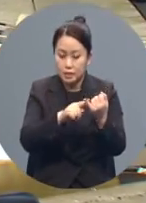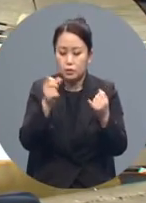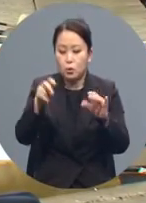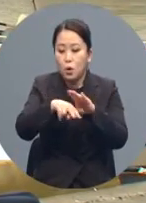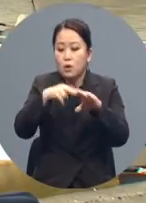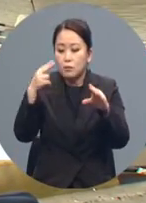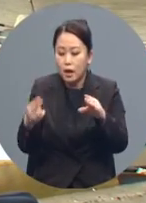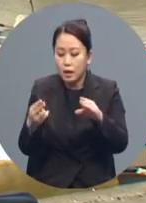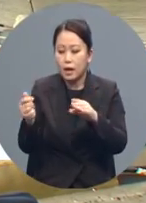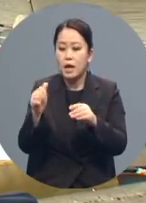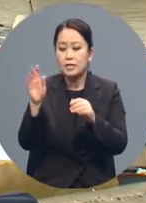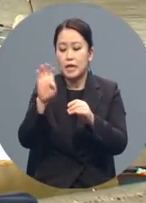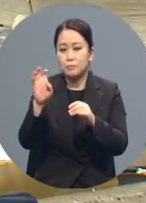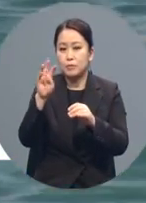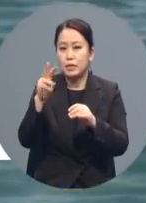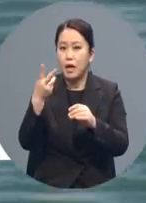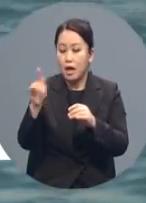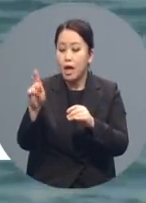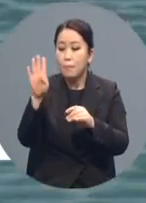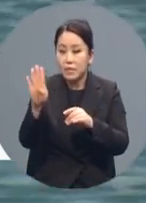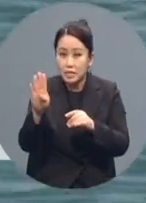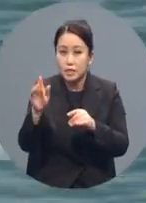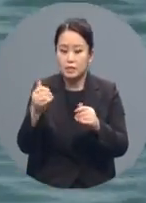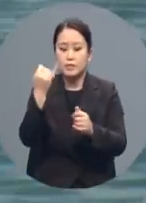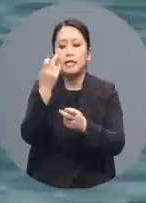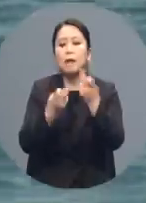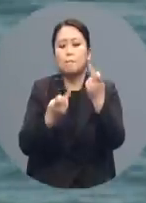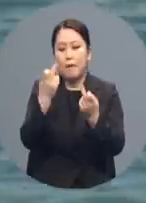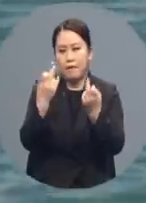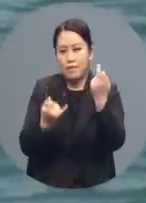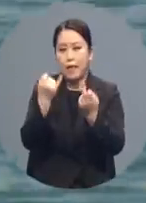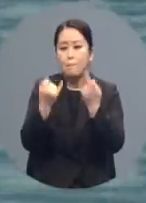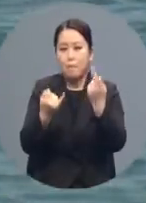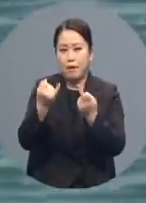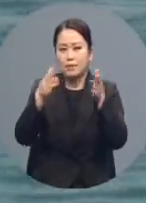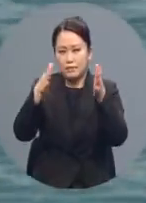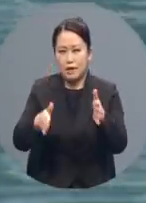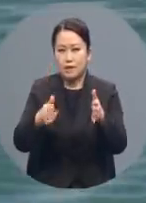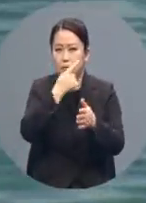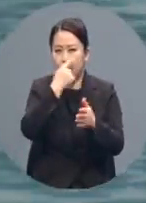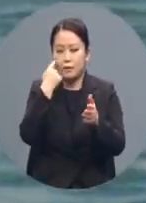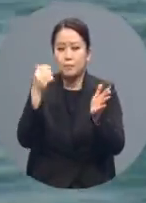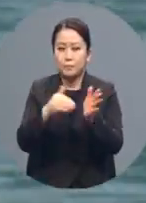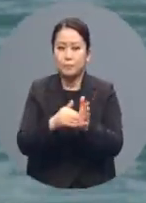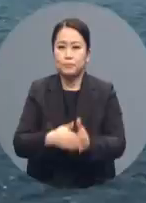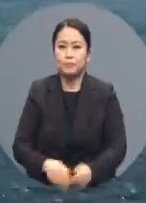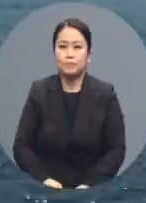조수석 탑승자 40대 남성 B씨는 남매 사이였던 것으로 확인됐습니다.